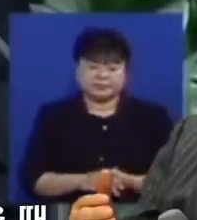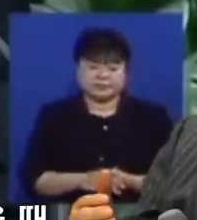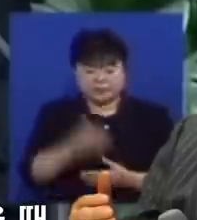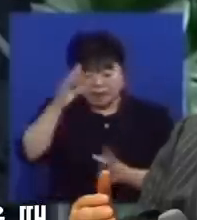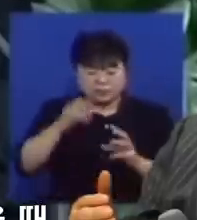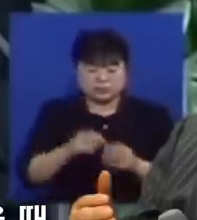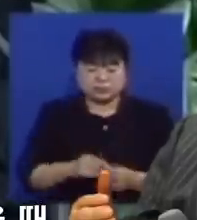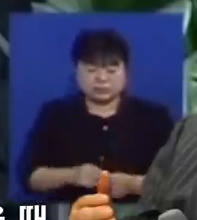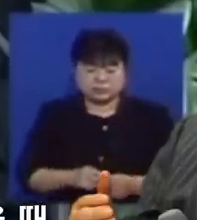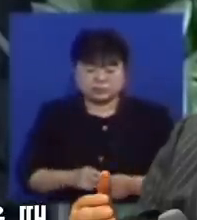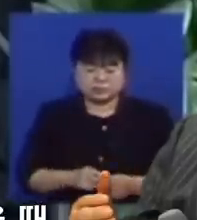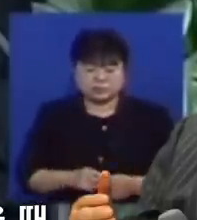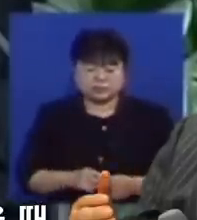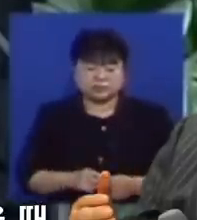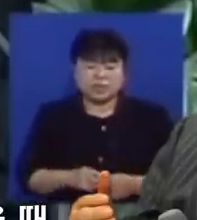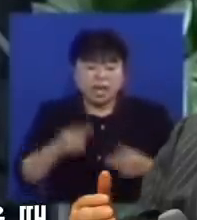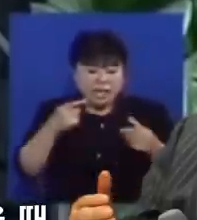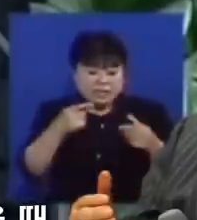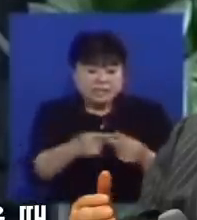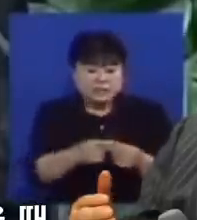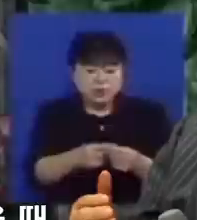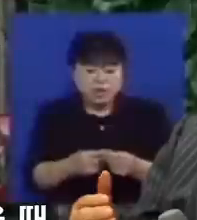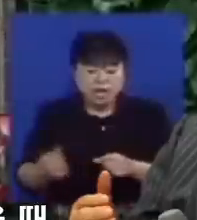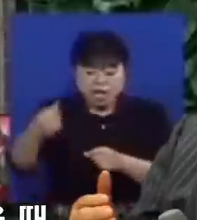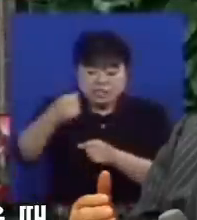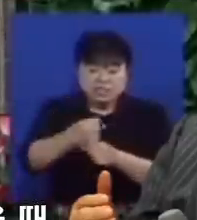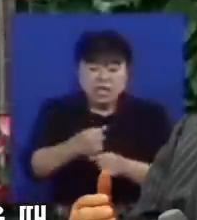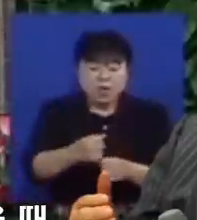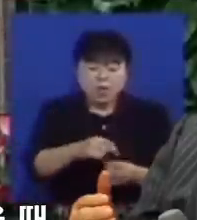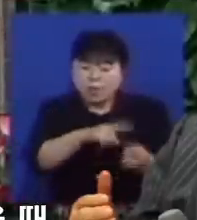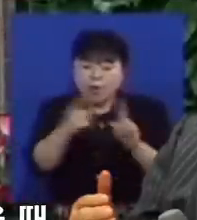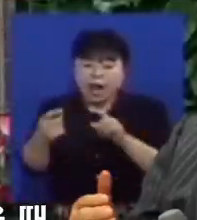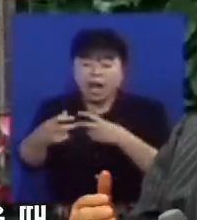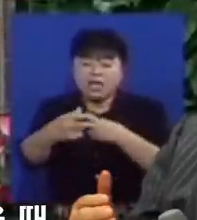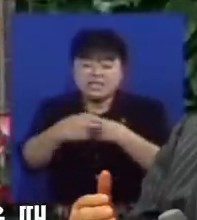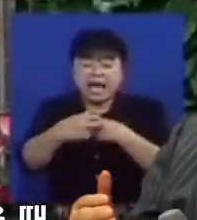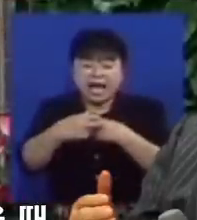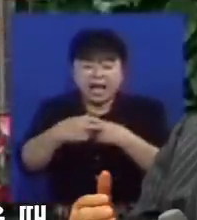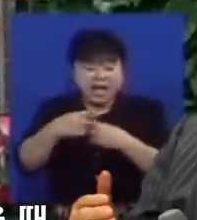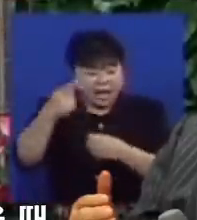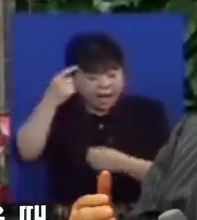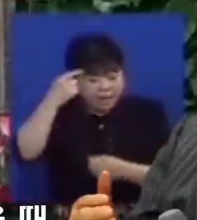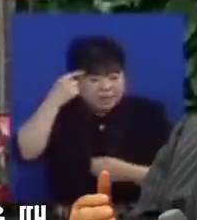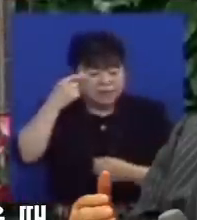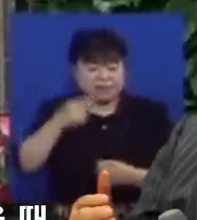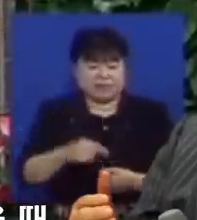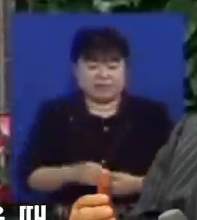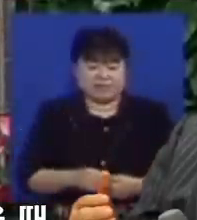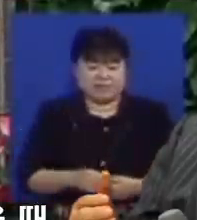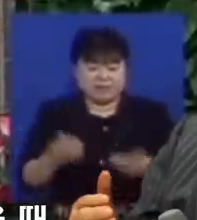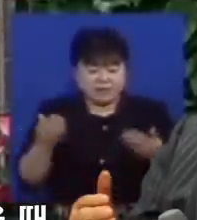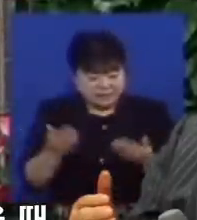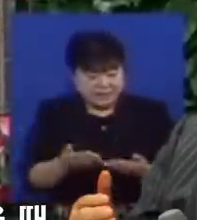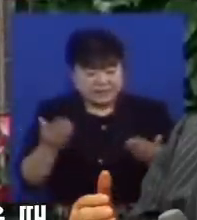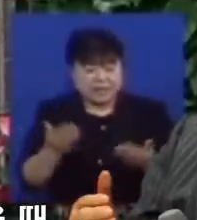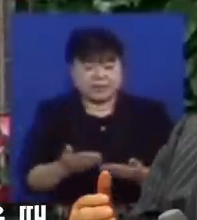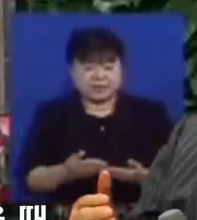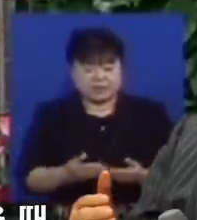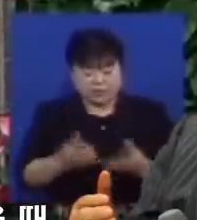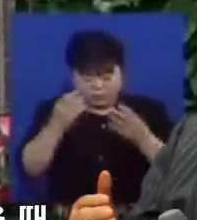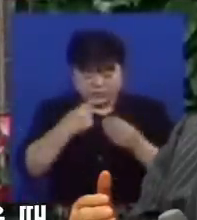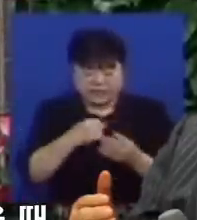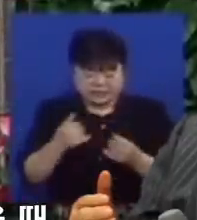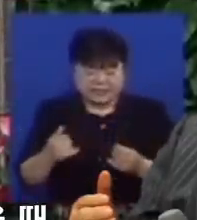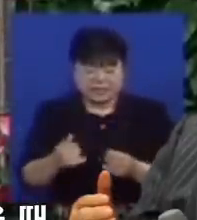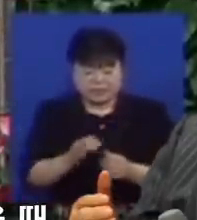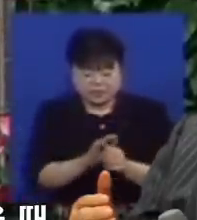한국 최초의 재활의학을 시작하면서 자신이 한쪽 팔을 잃으면서 겪은 교통과 아픔을 이들을 인하여 치료해 주는